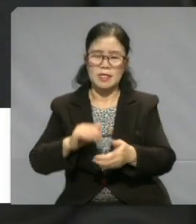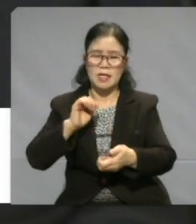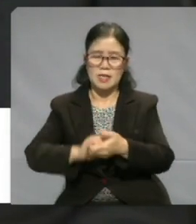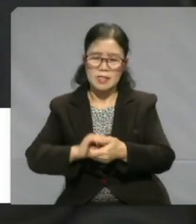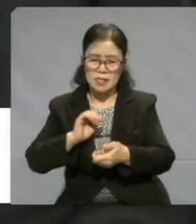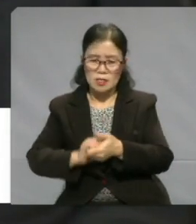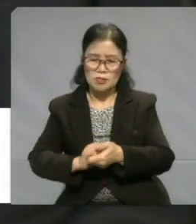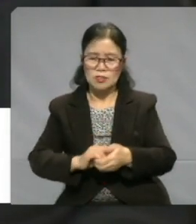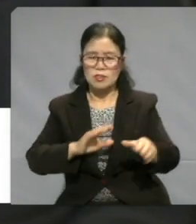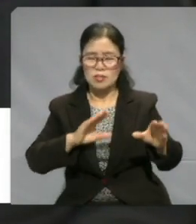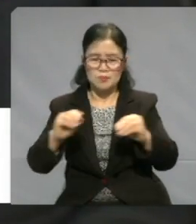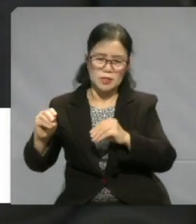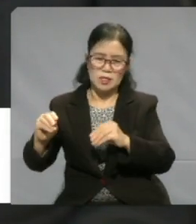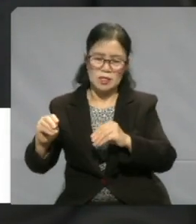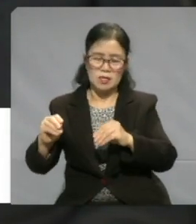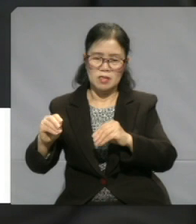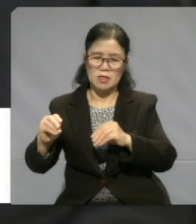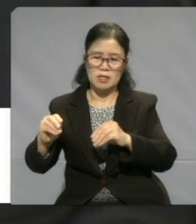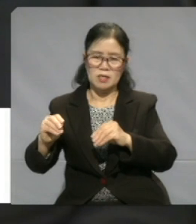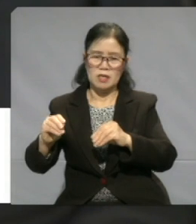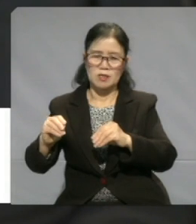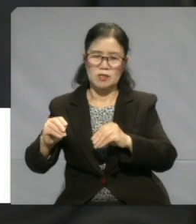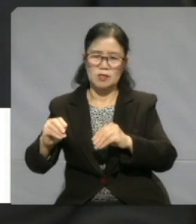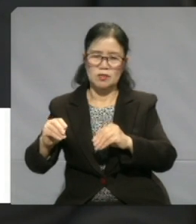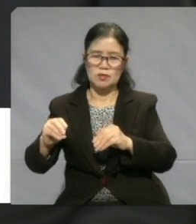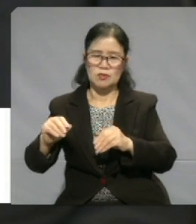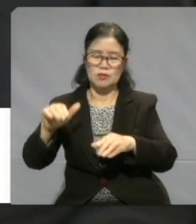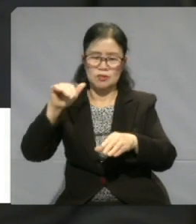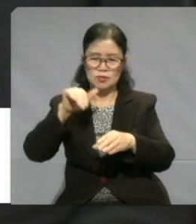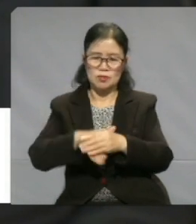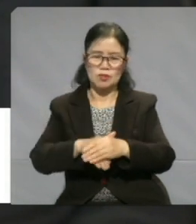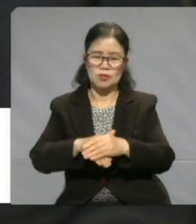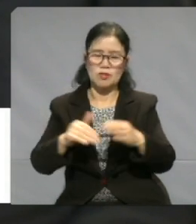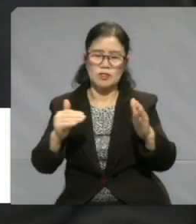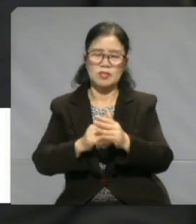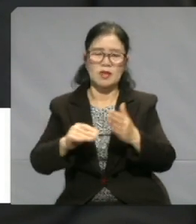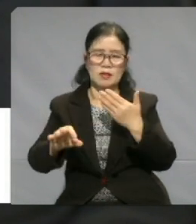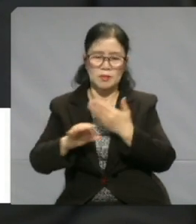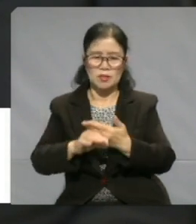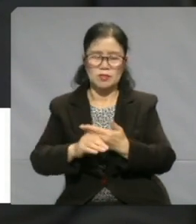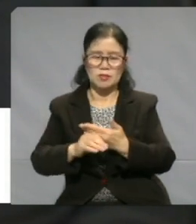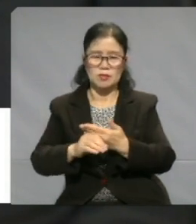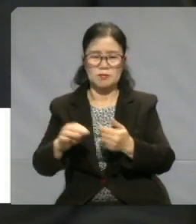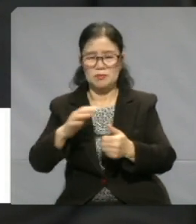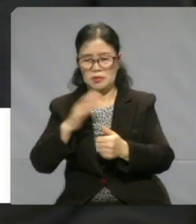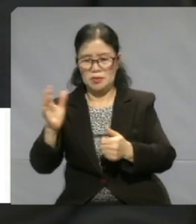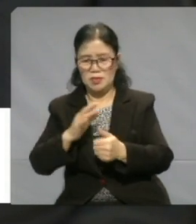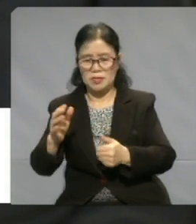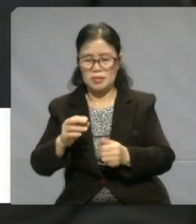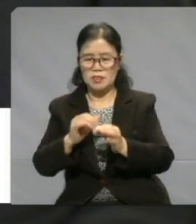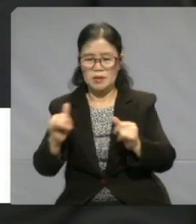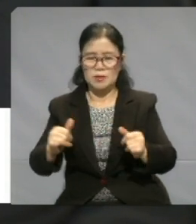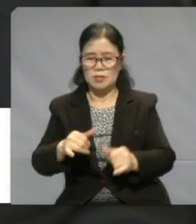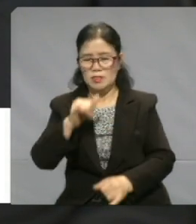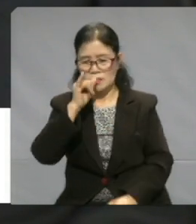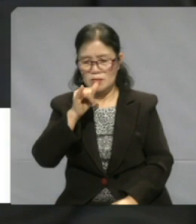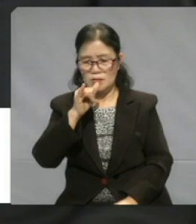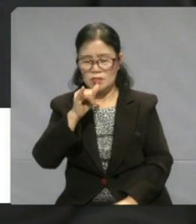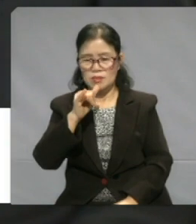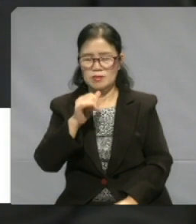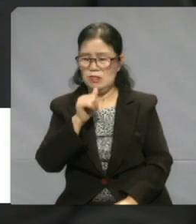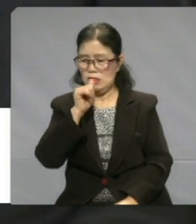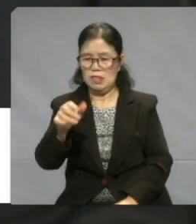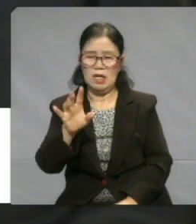6월까지 한시적으로만 금지하고 또 선거 끝나면은 풀릴 거라고 하는 분들도